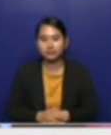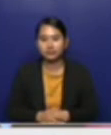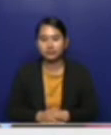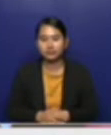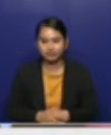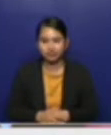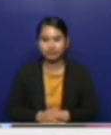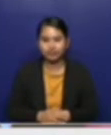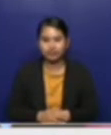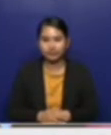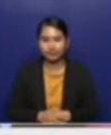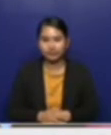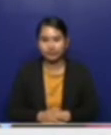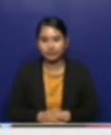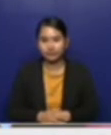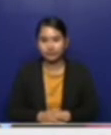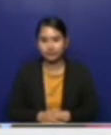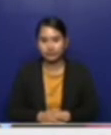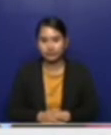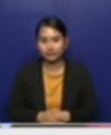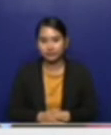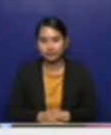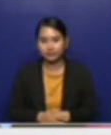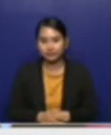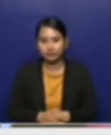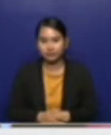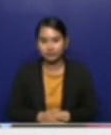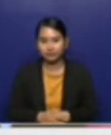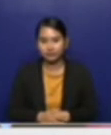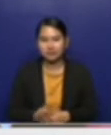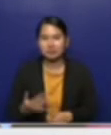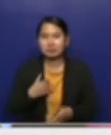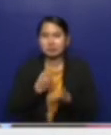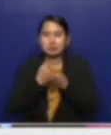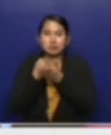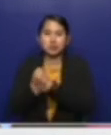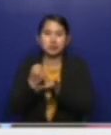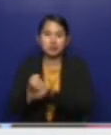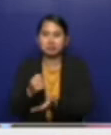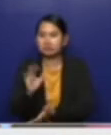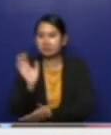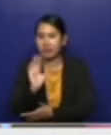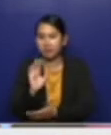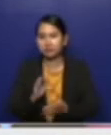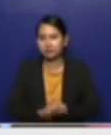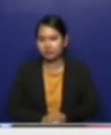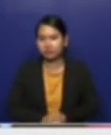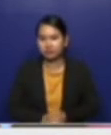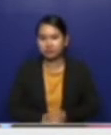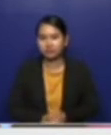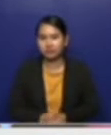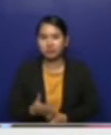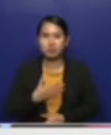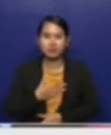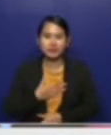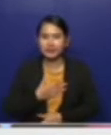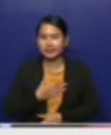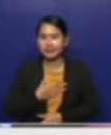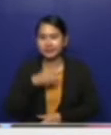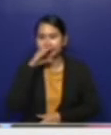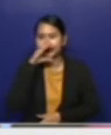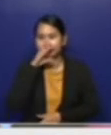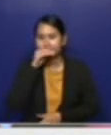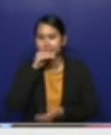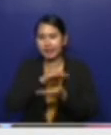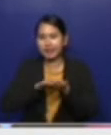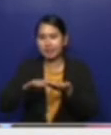อย่าเตะหมูเข้าปากใครบางคนนะครับท่านประธานครับผมไม่อยากจะพูดคำที่ไม่สุภ